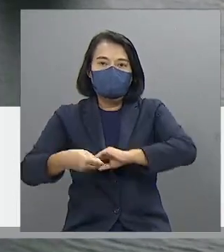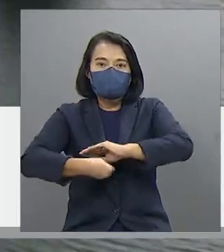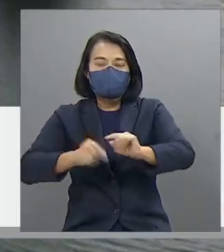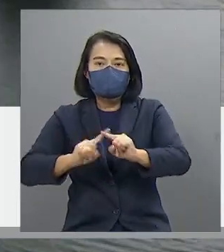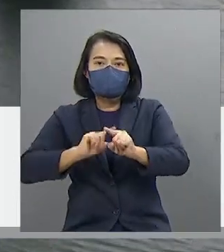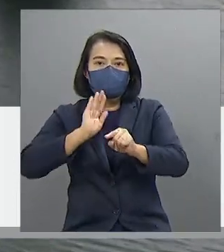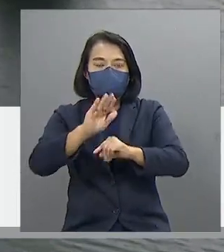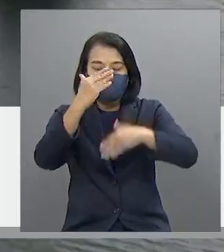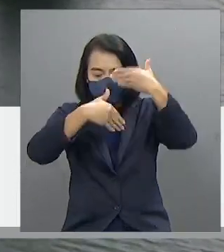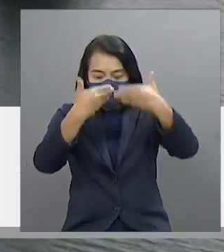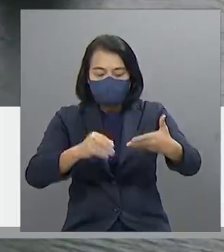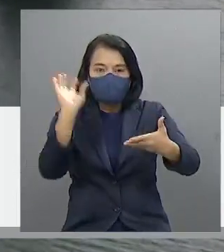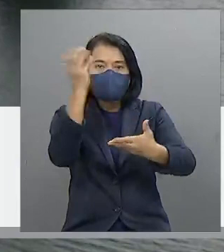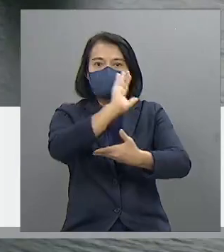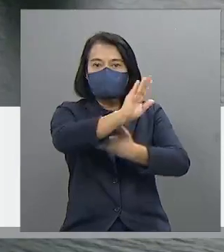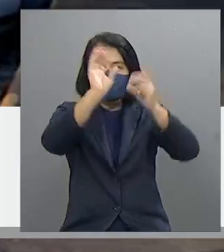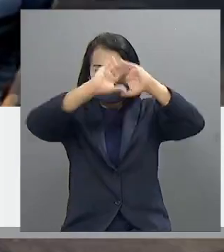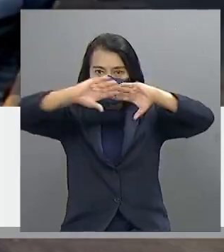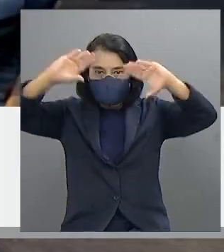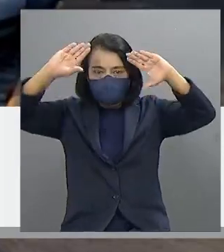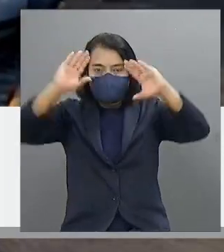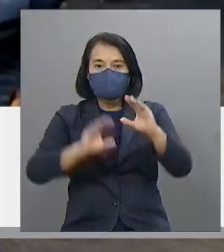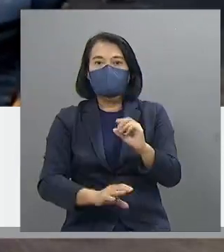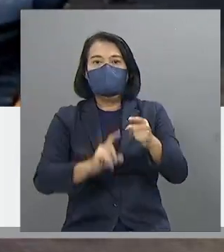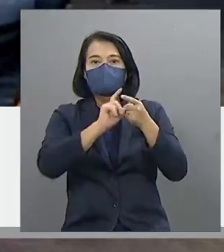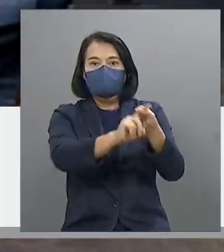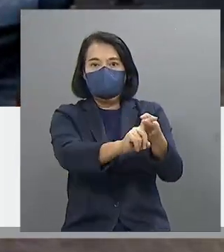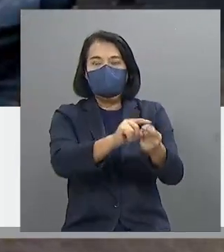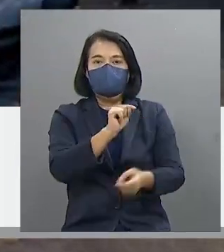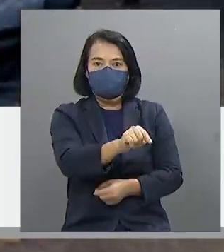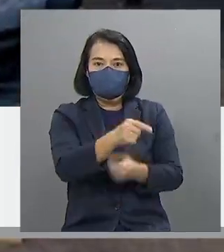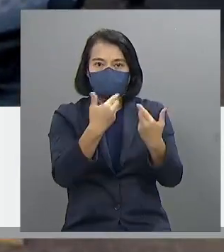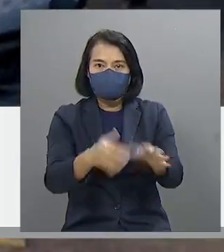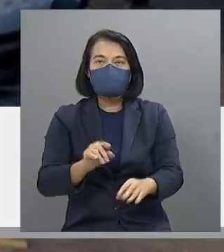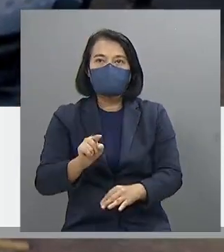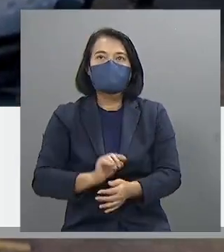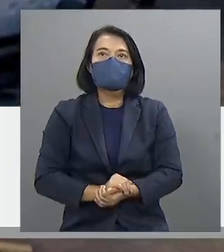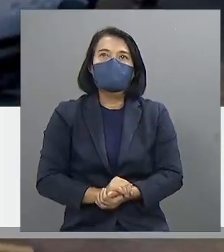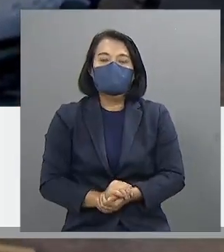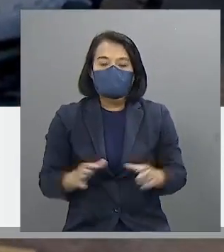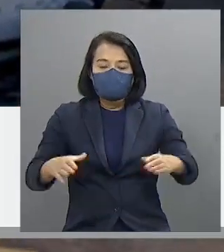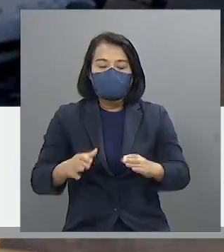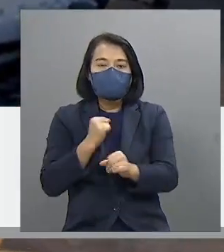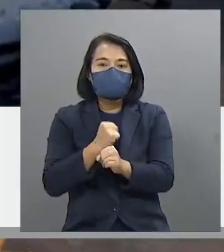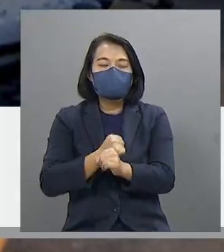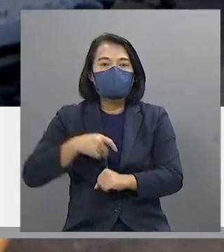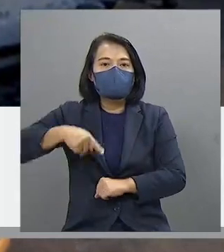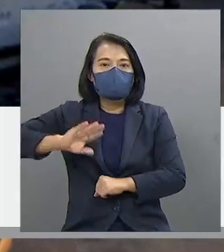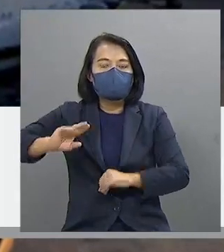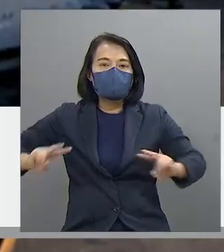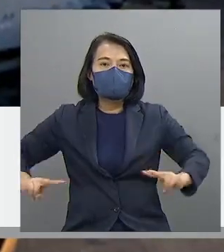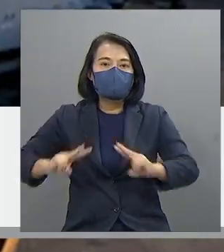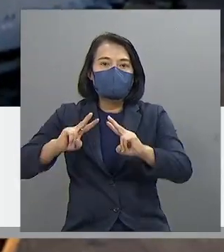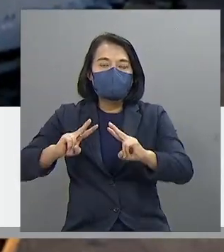ฐบาลรัสเซียรวมไปถึงการผนวกแคว้นไครเมียครับคณะทำงานพิเศษของกระทรวงยุติธรรมสหรัฐอเมริกา